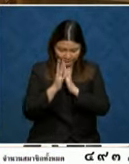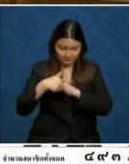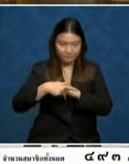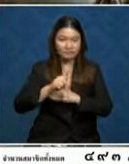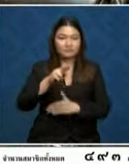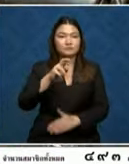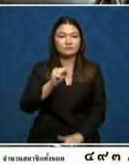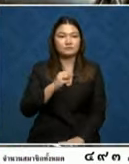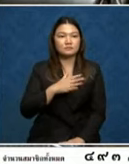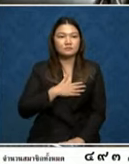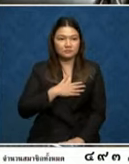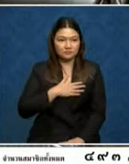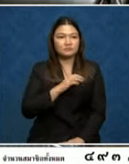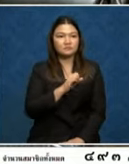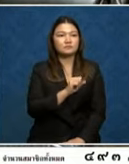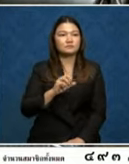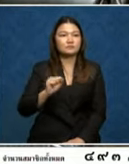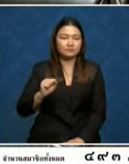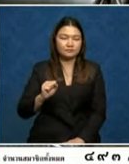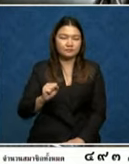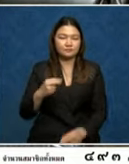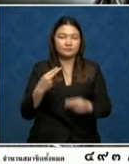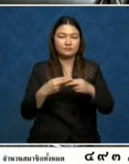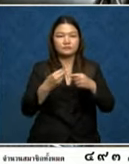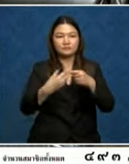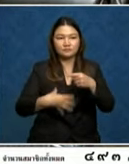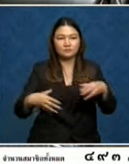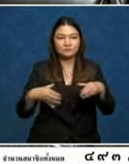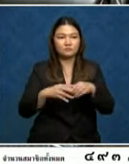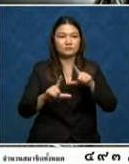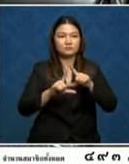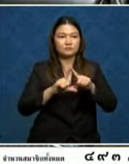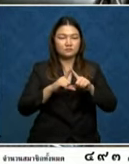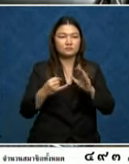ตรอมติทาช När Pokemon,